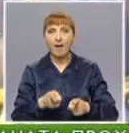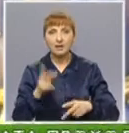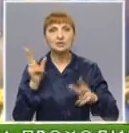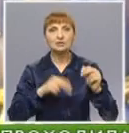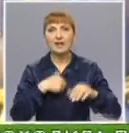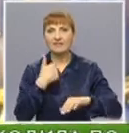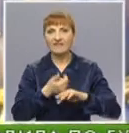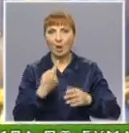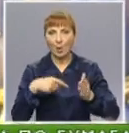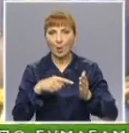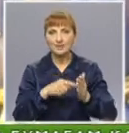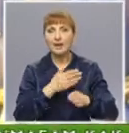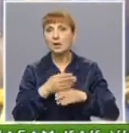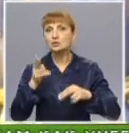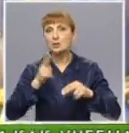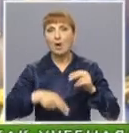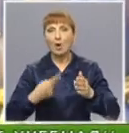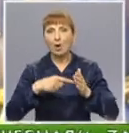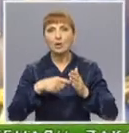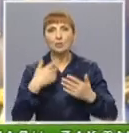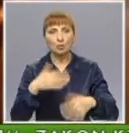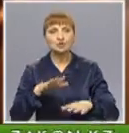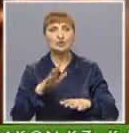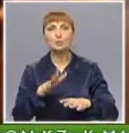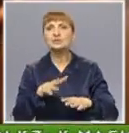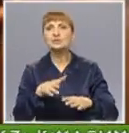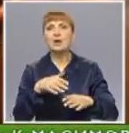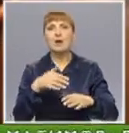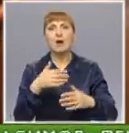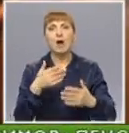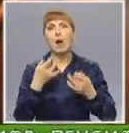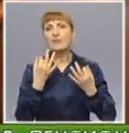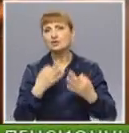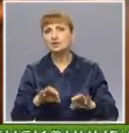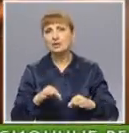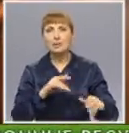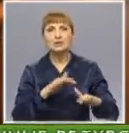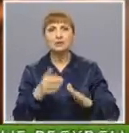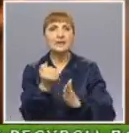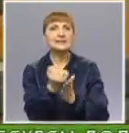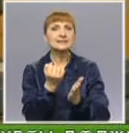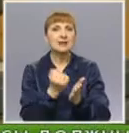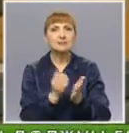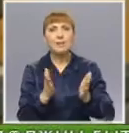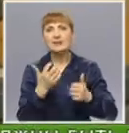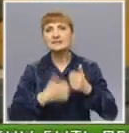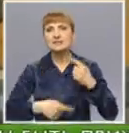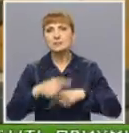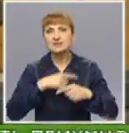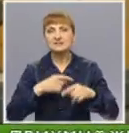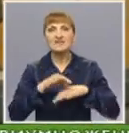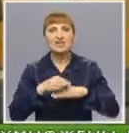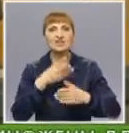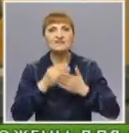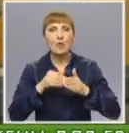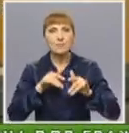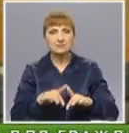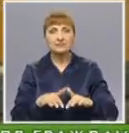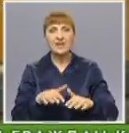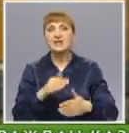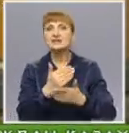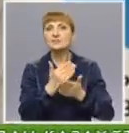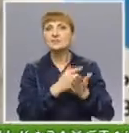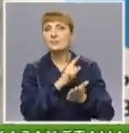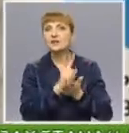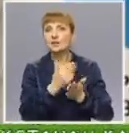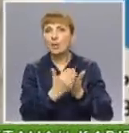глава города. К концу года малый и средний бизнес мегаполиса ощутит облегчение процедур регистрации и ведения собственного дела. Список обязательных